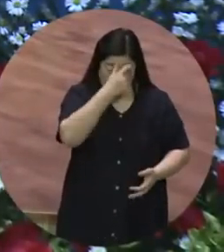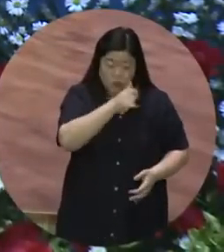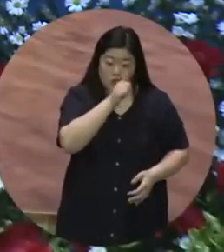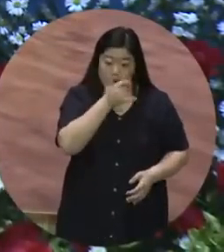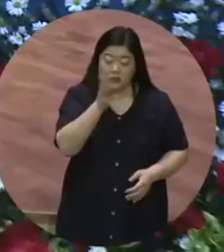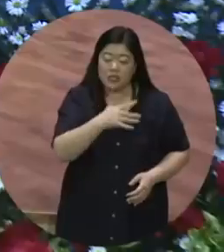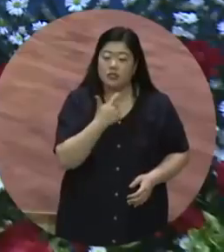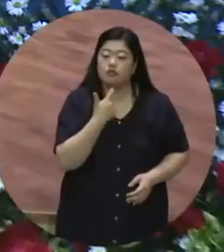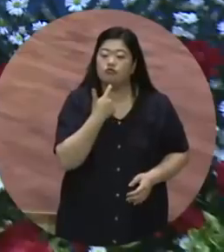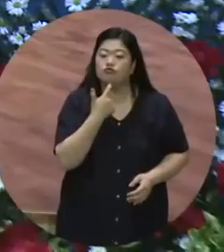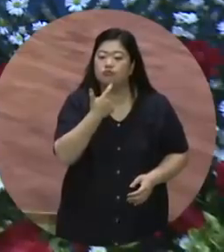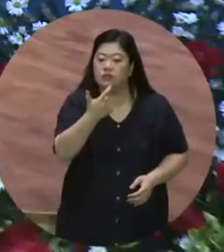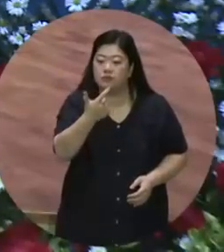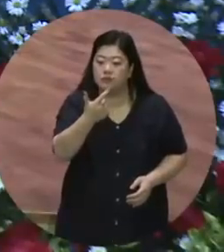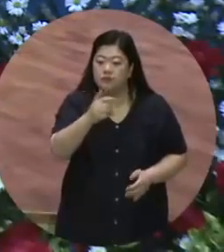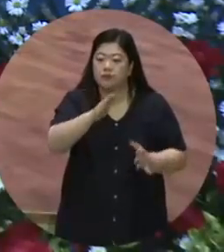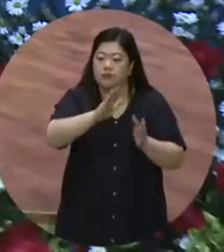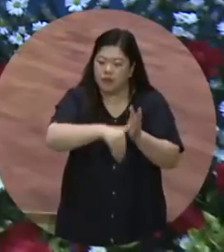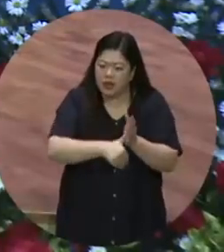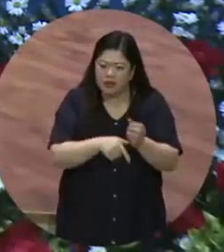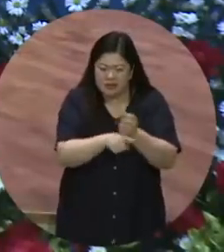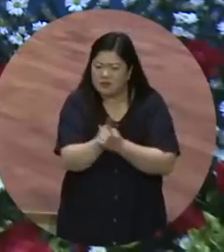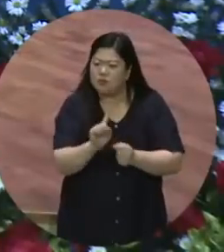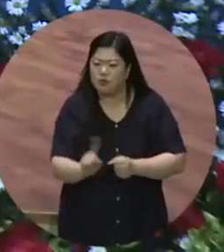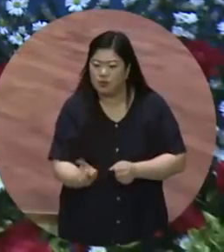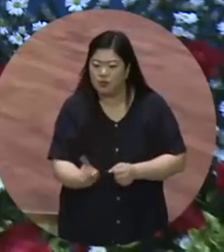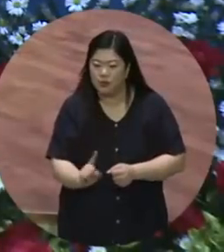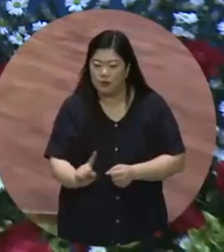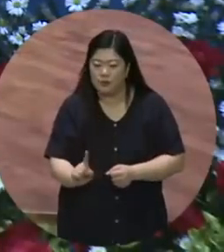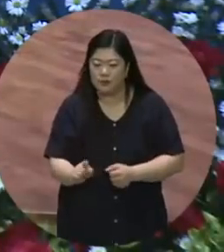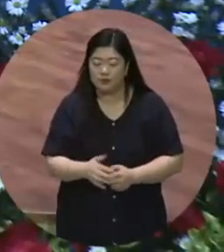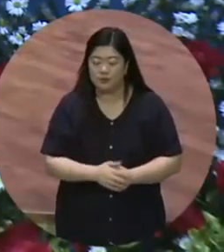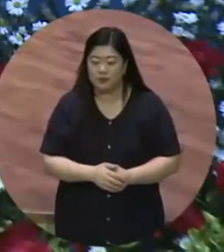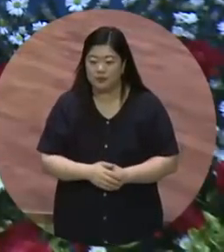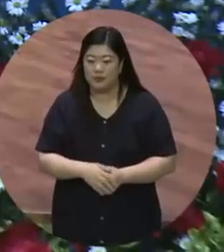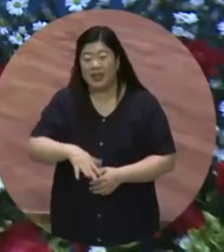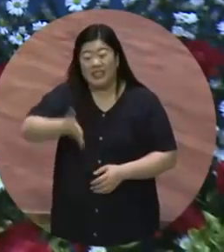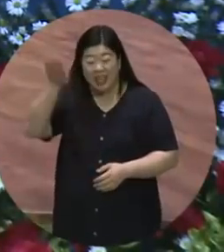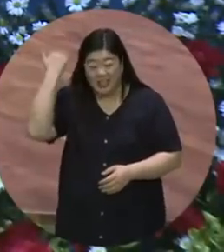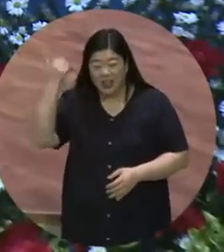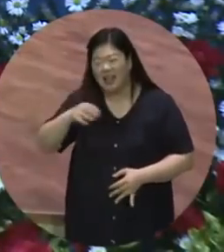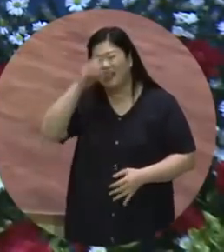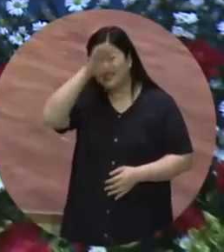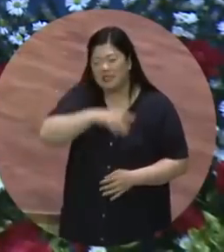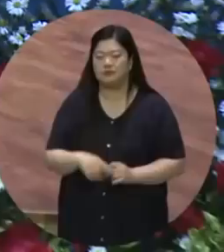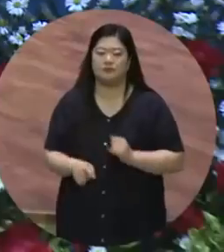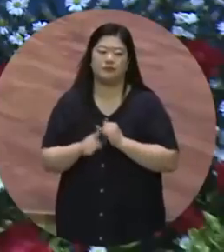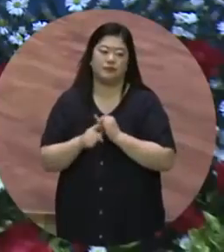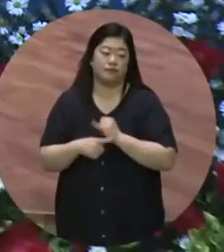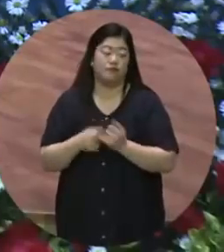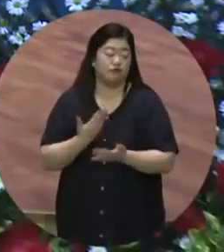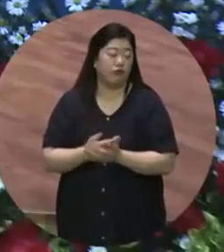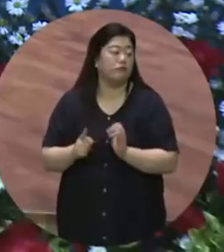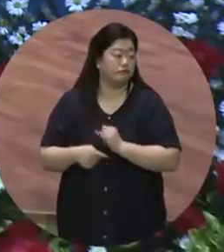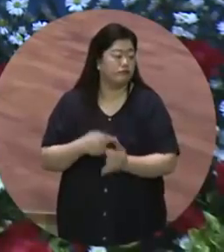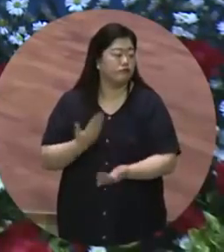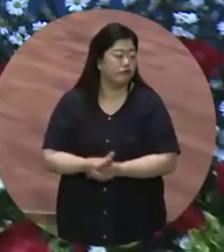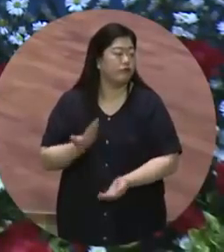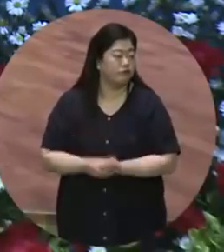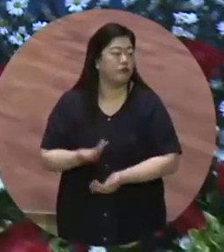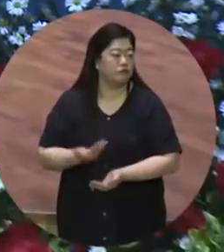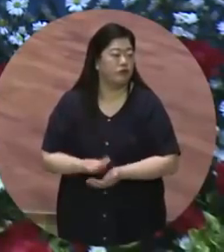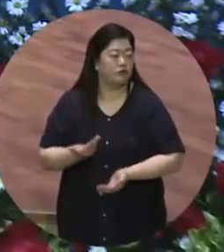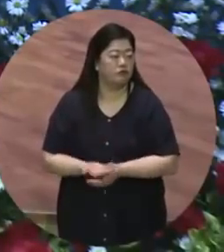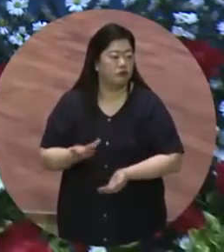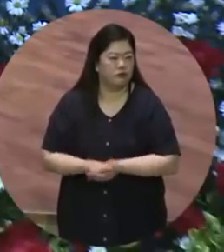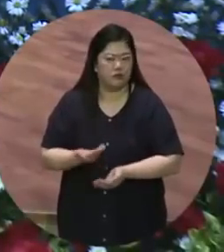때요. 이 말이 무슨 말이냐면요. 집중으로 본격에다 특별 기도한 거예요. 아시겠어요? 저